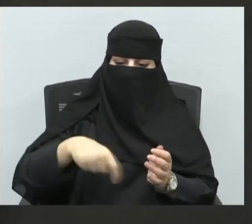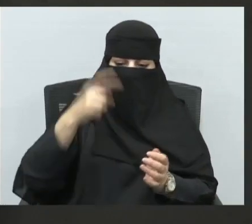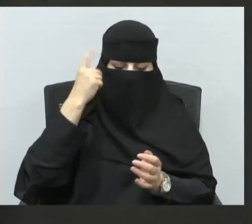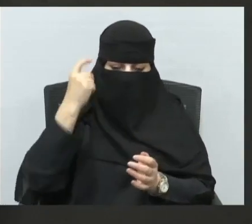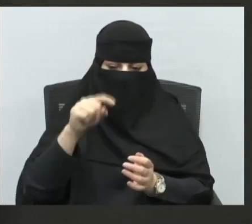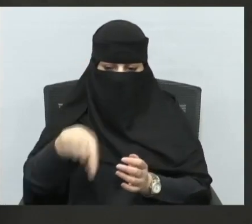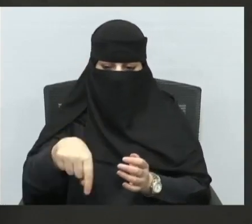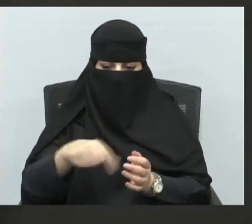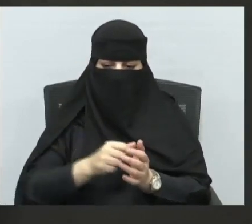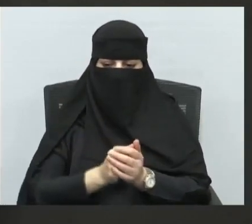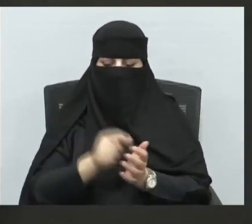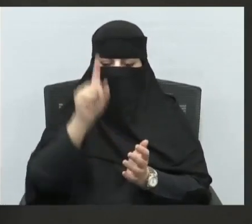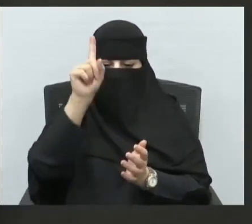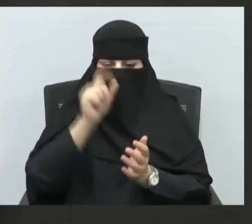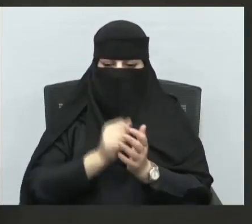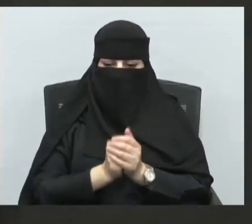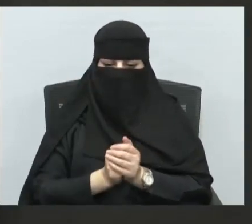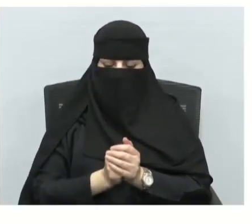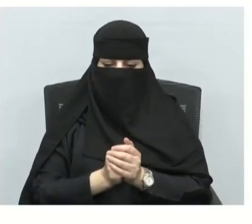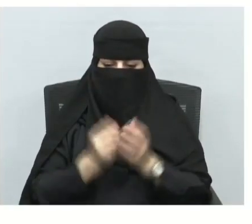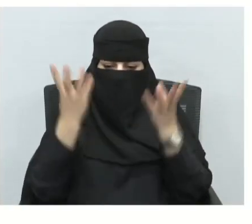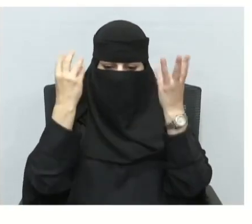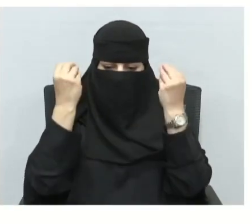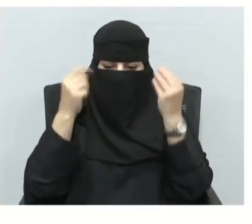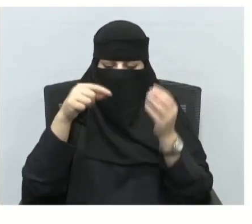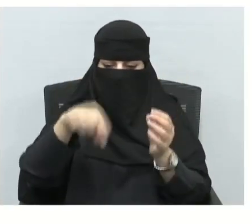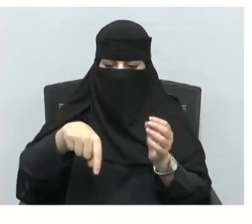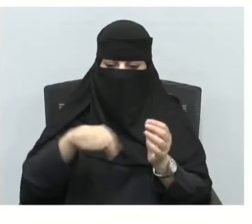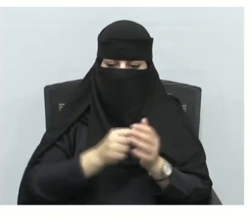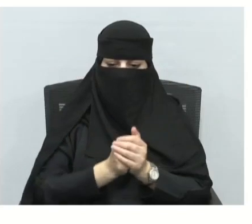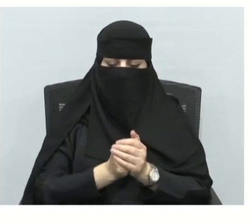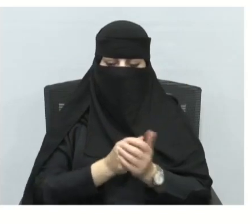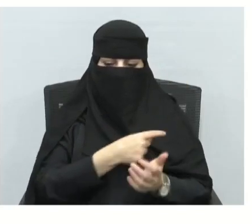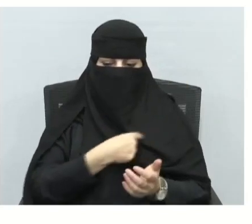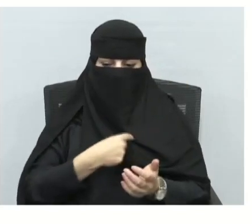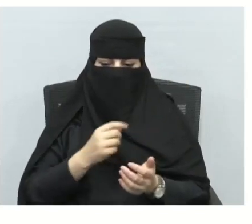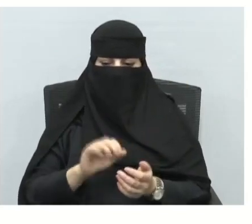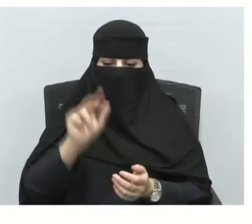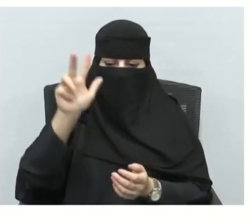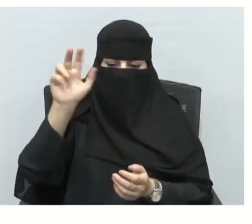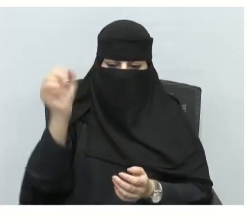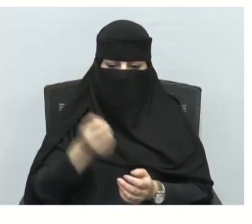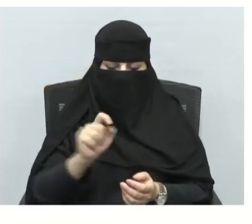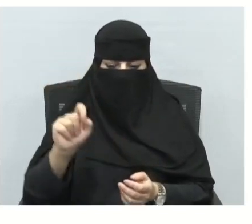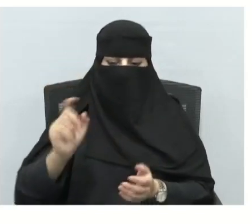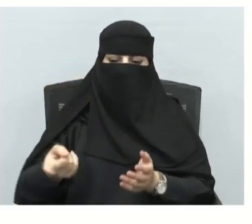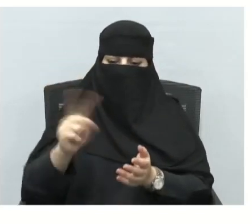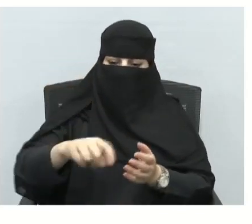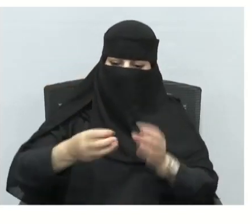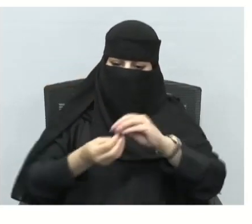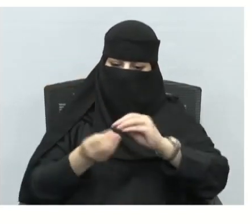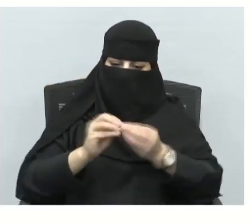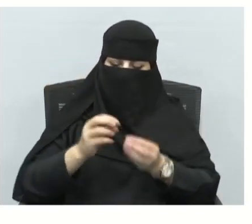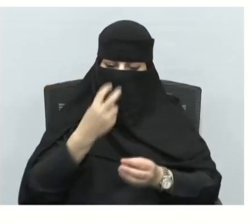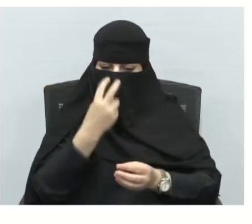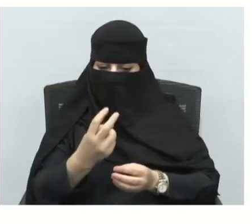الله وسوف نتعلم اليوم نسمي الحرف ونلونه